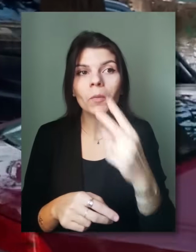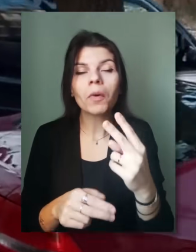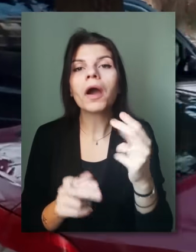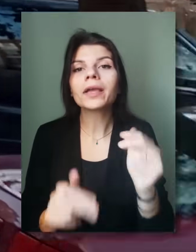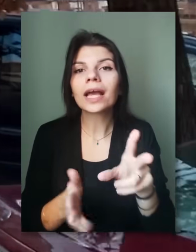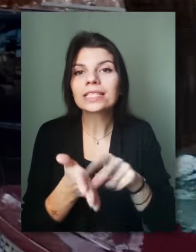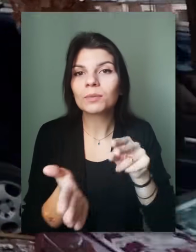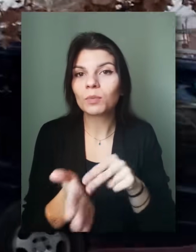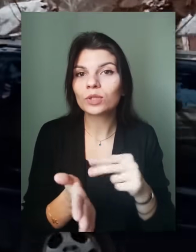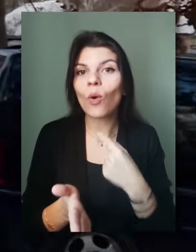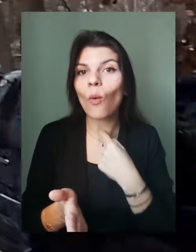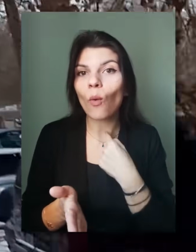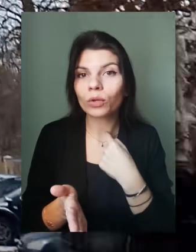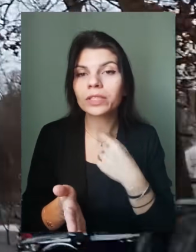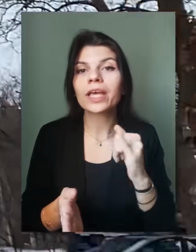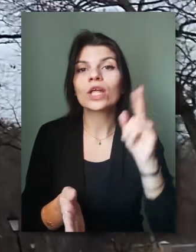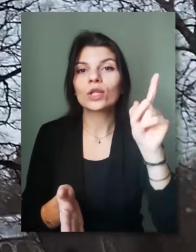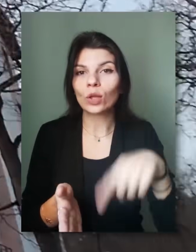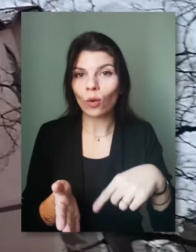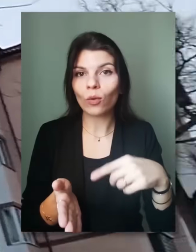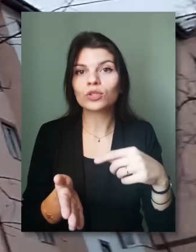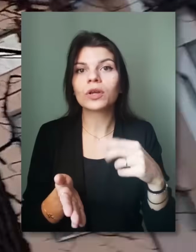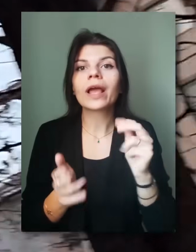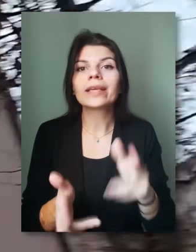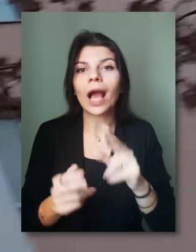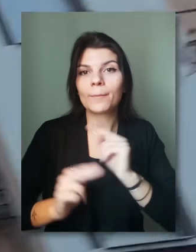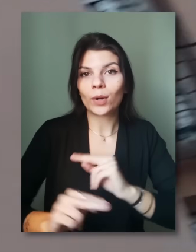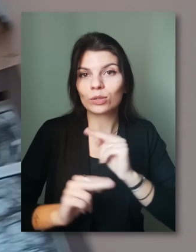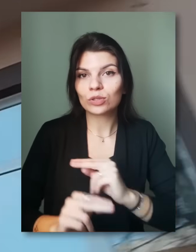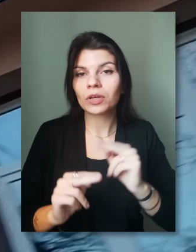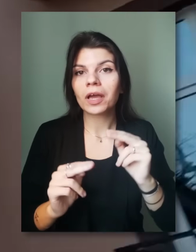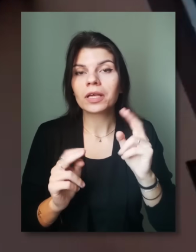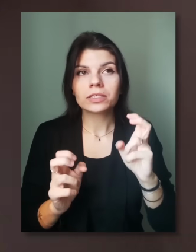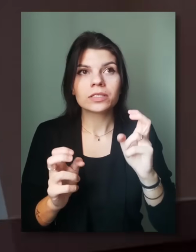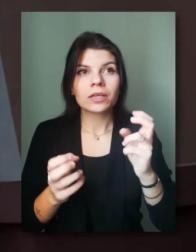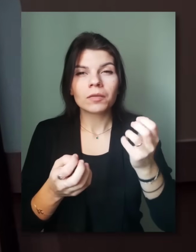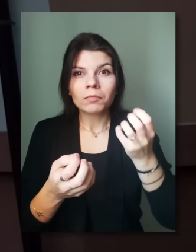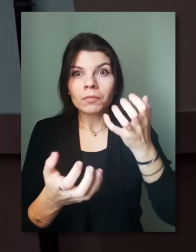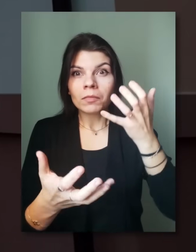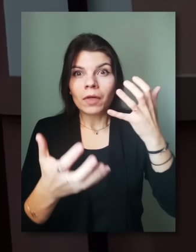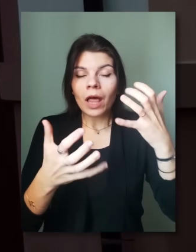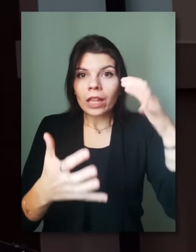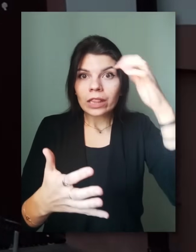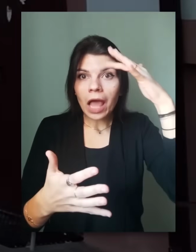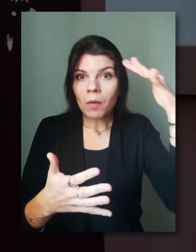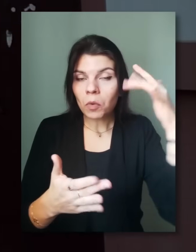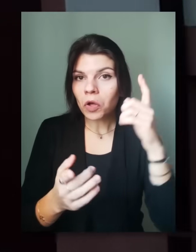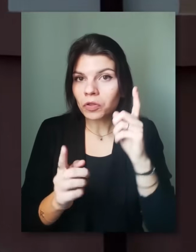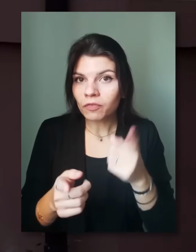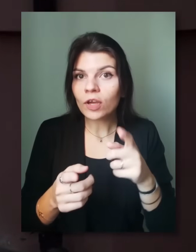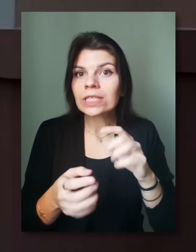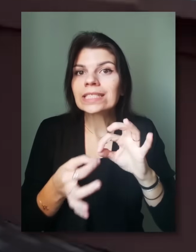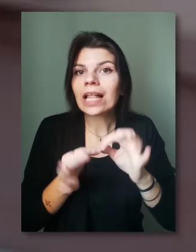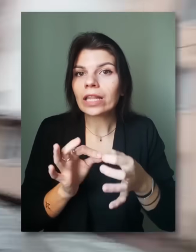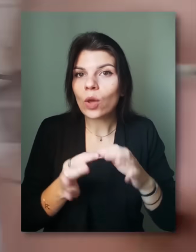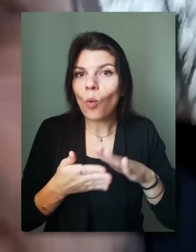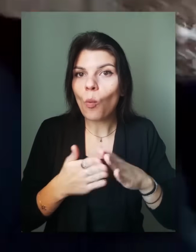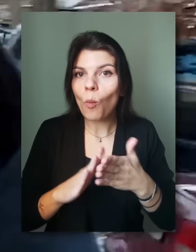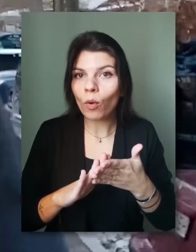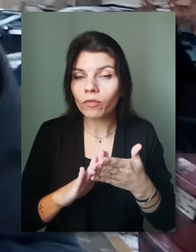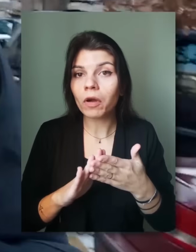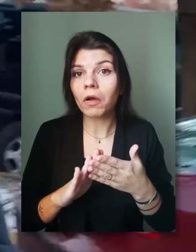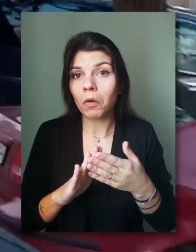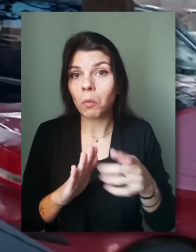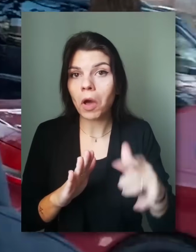секунду,івиможетеперевірити, яквінзаписуємійголос,атакожяк справляєтьсязяскравимнебом.Це справді